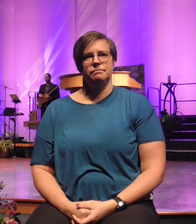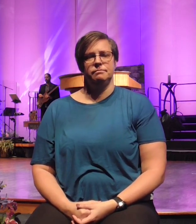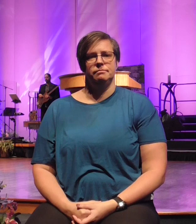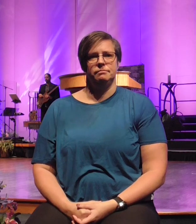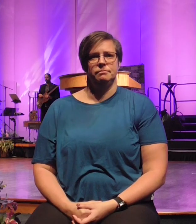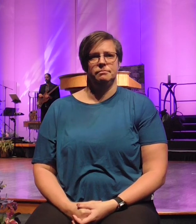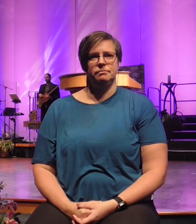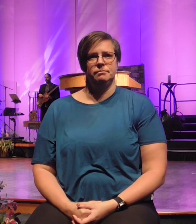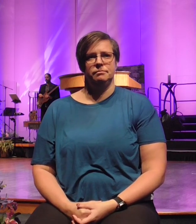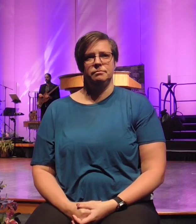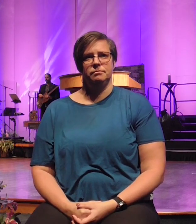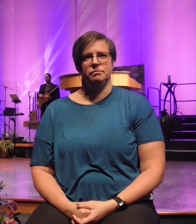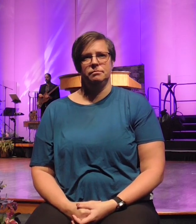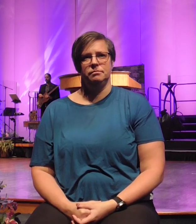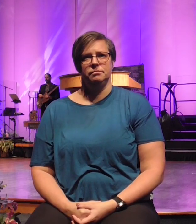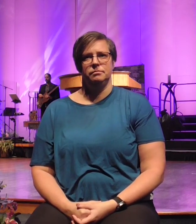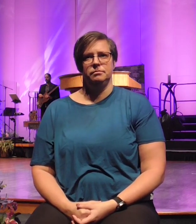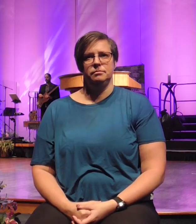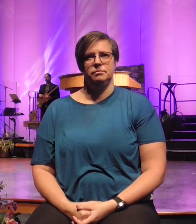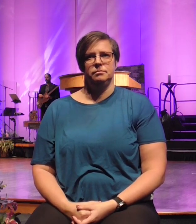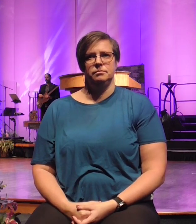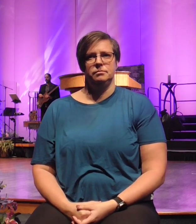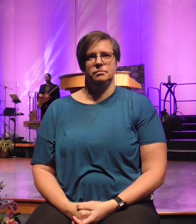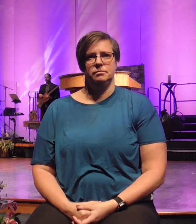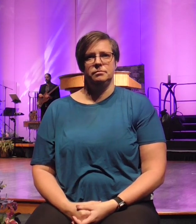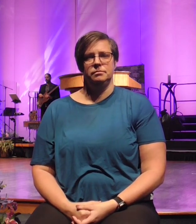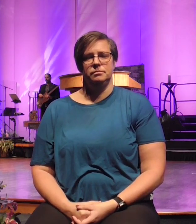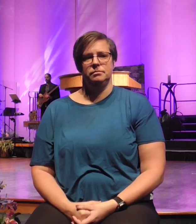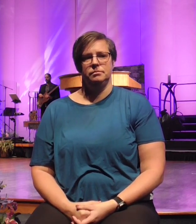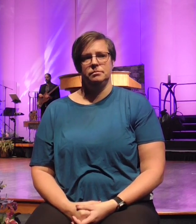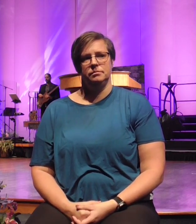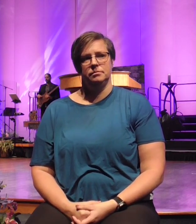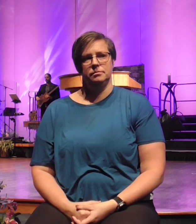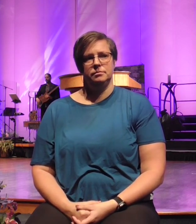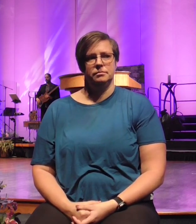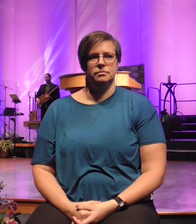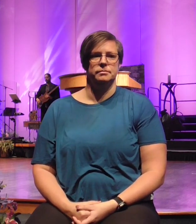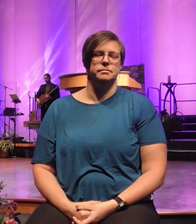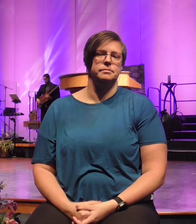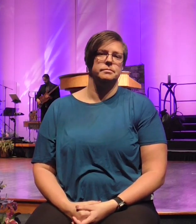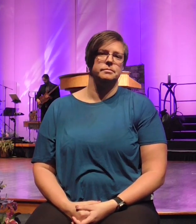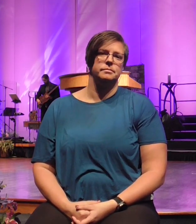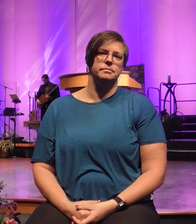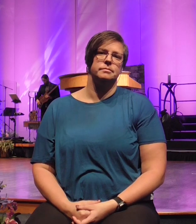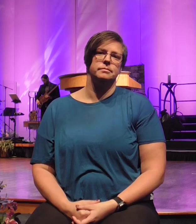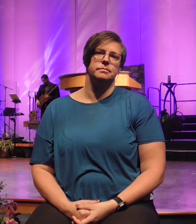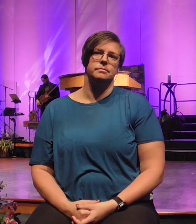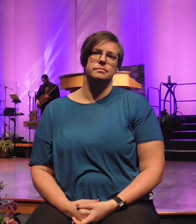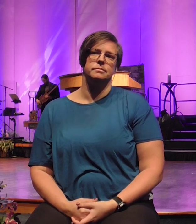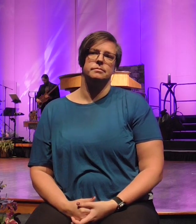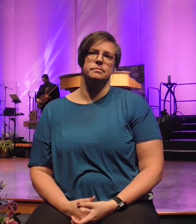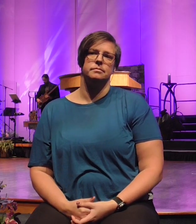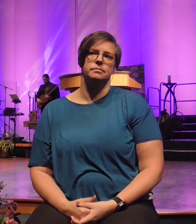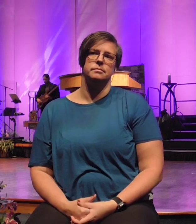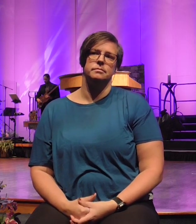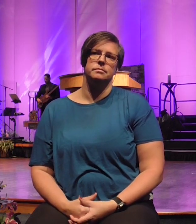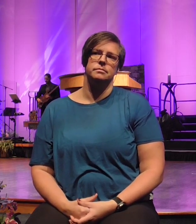ושכנתי בתוכם ועשו לי מקדש